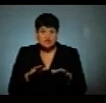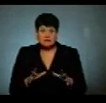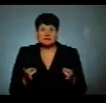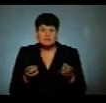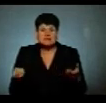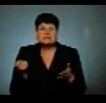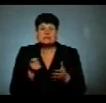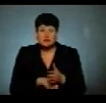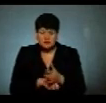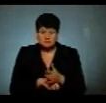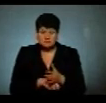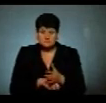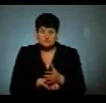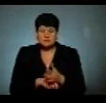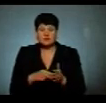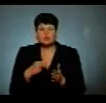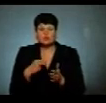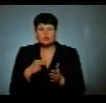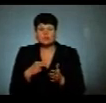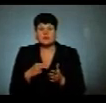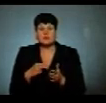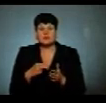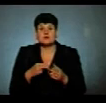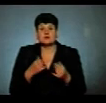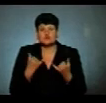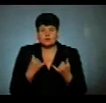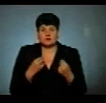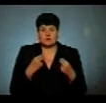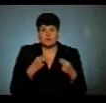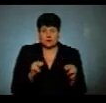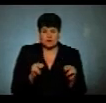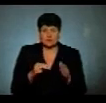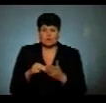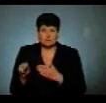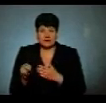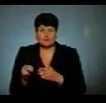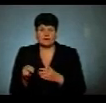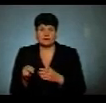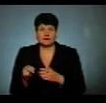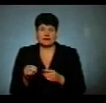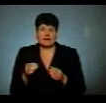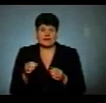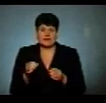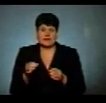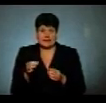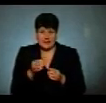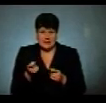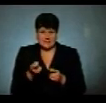закрити. Придбати і продати сьогодні насіння можна через мережу інтернет. Тим